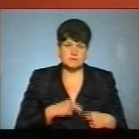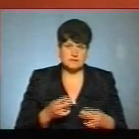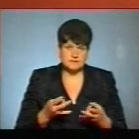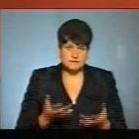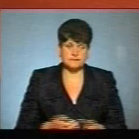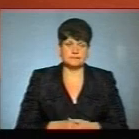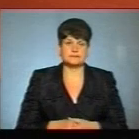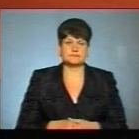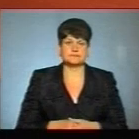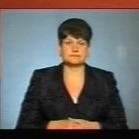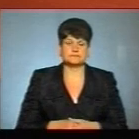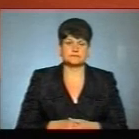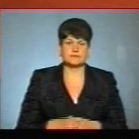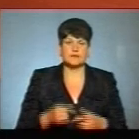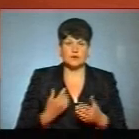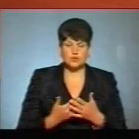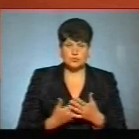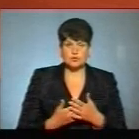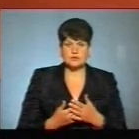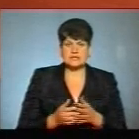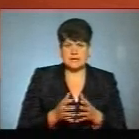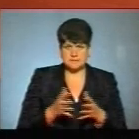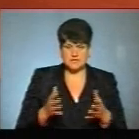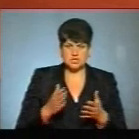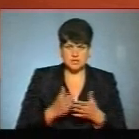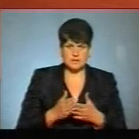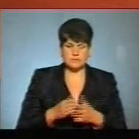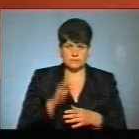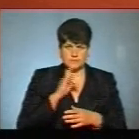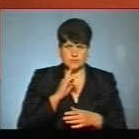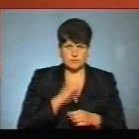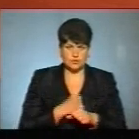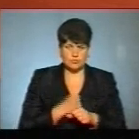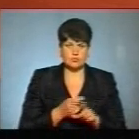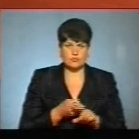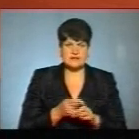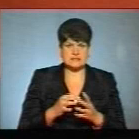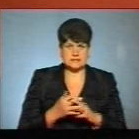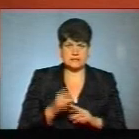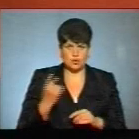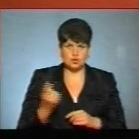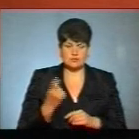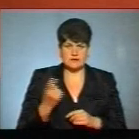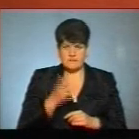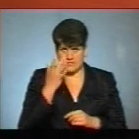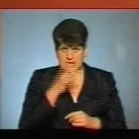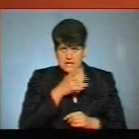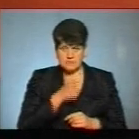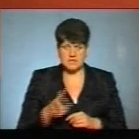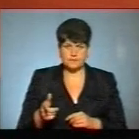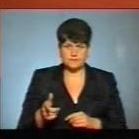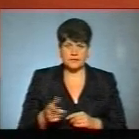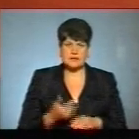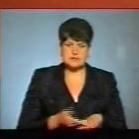потреба. Тобто йдеться, зокрема, найбільше йдеться про сезонні роботи, зокрема, що пов'язано з сільським господарством на літній період. А чи